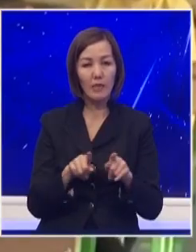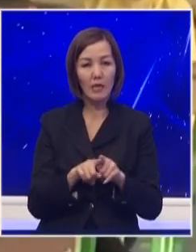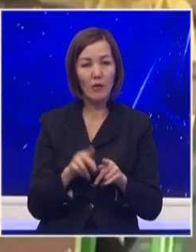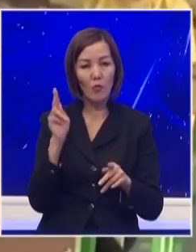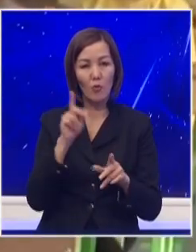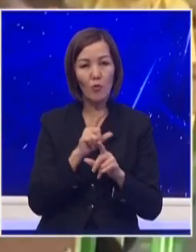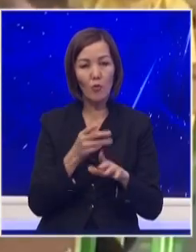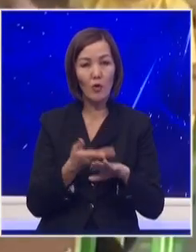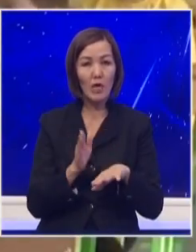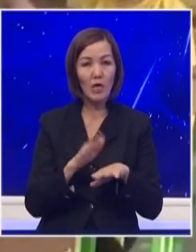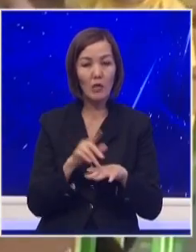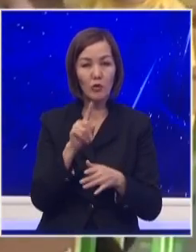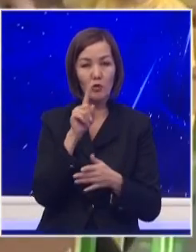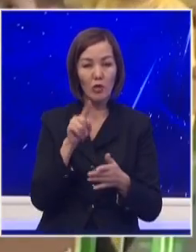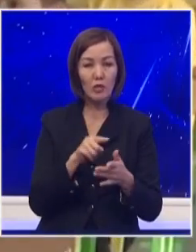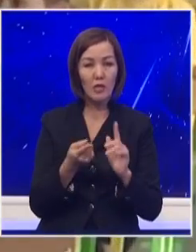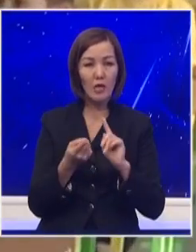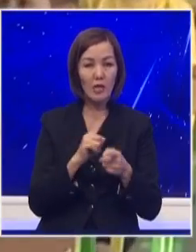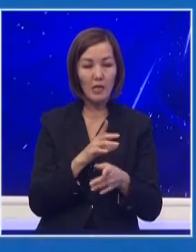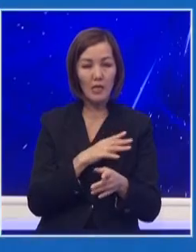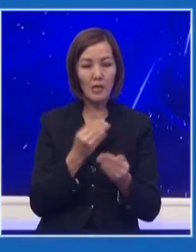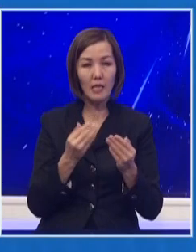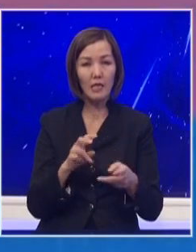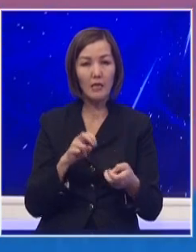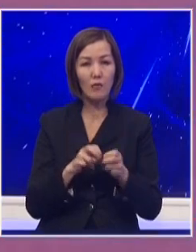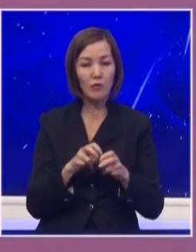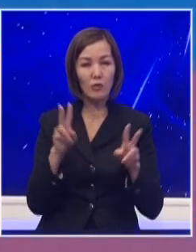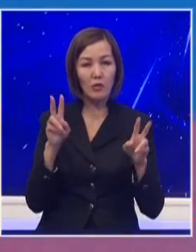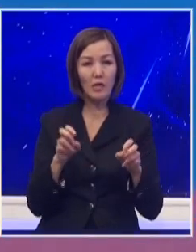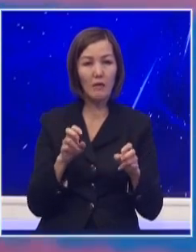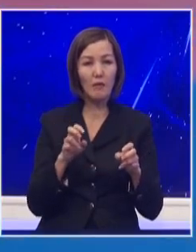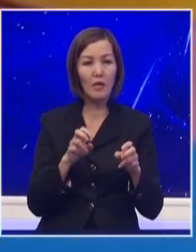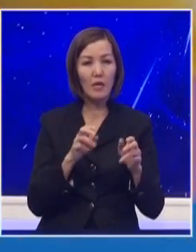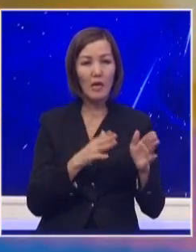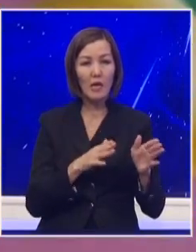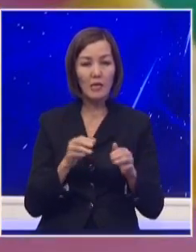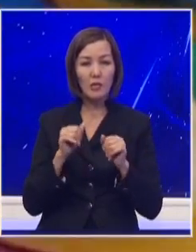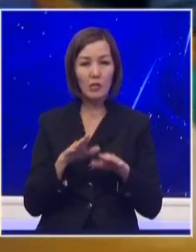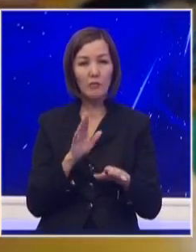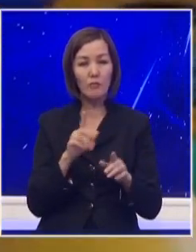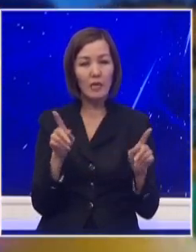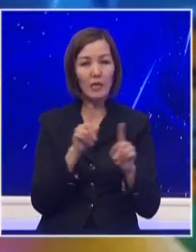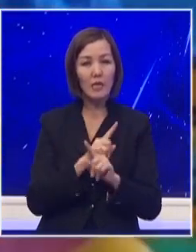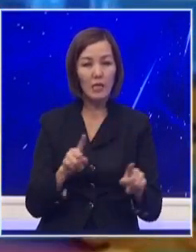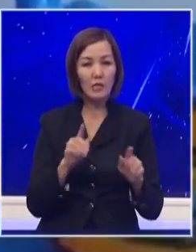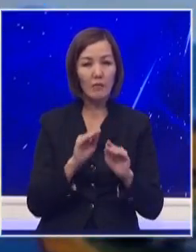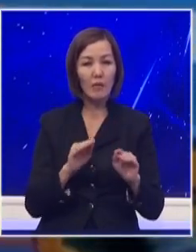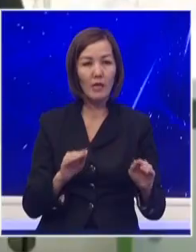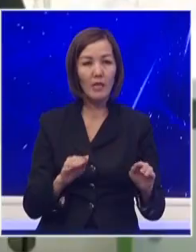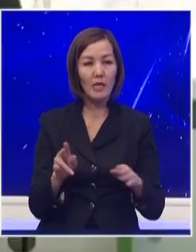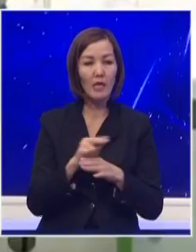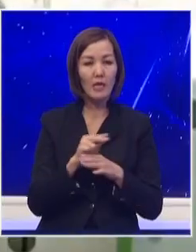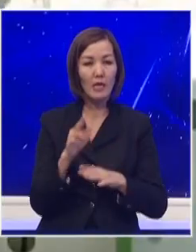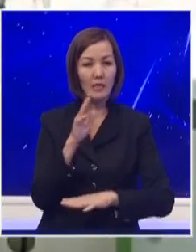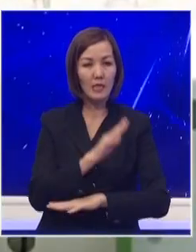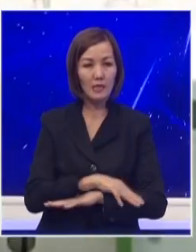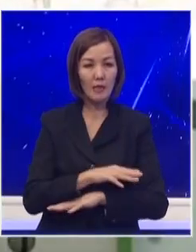белсене кіріскен. Солтүстік Қазақстан облысында бала санының аздығынан биыл 7 мектеп жұмысын тоқтатты. Мұнда бір